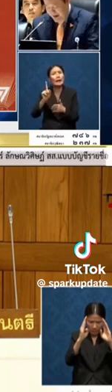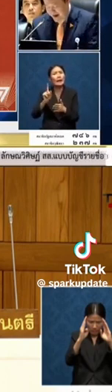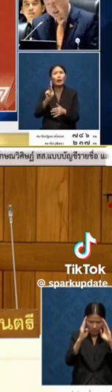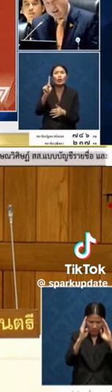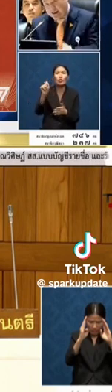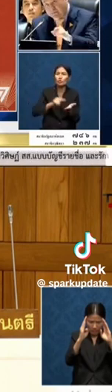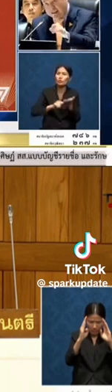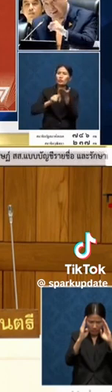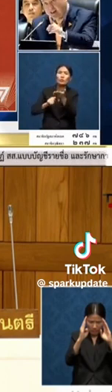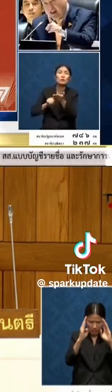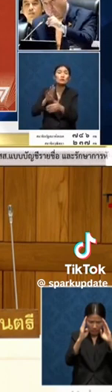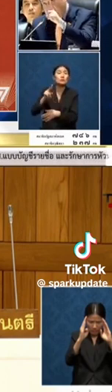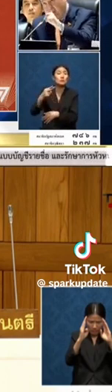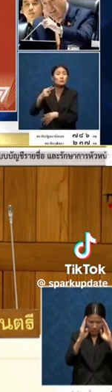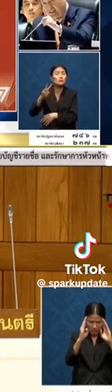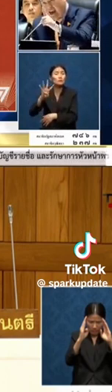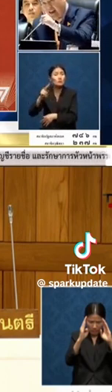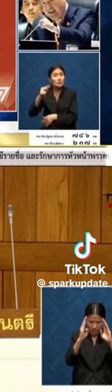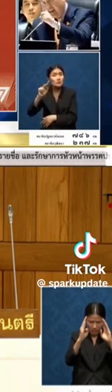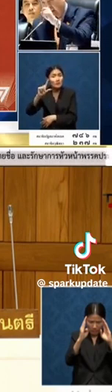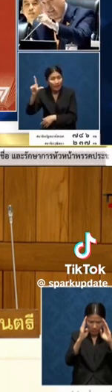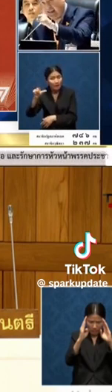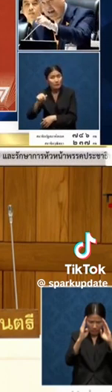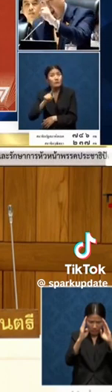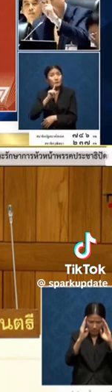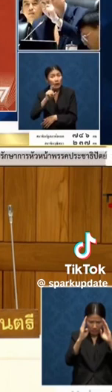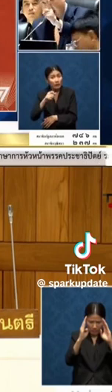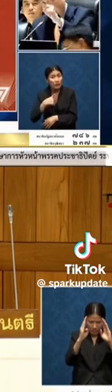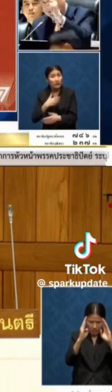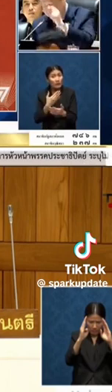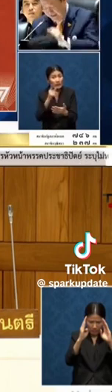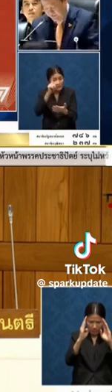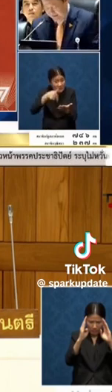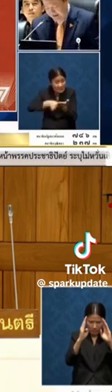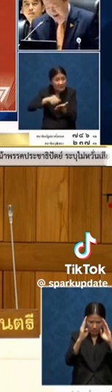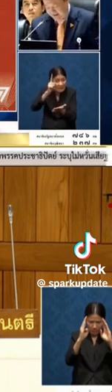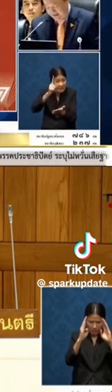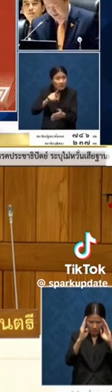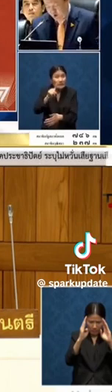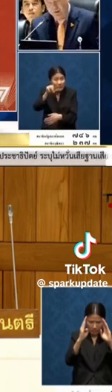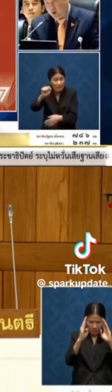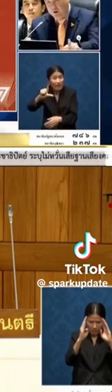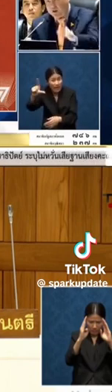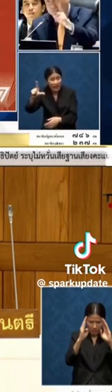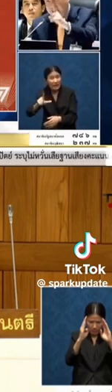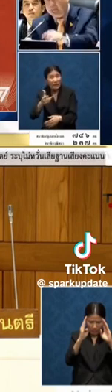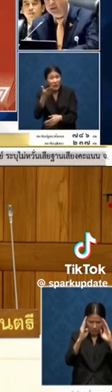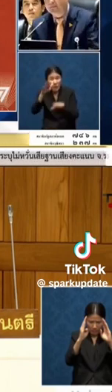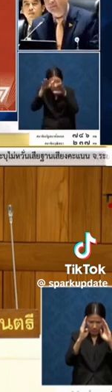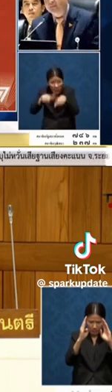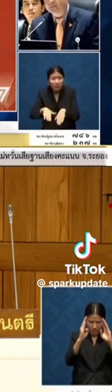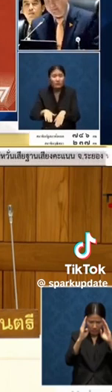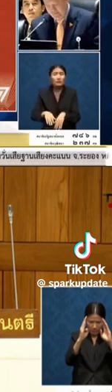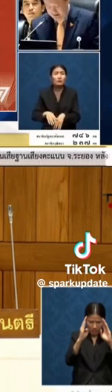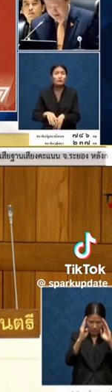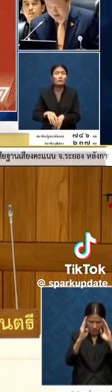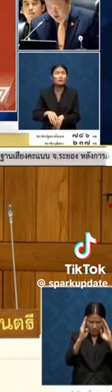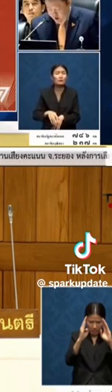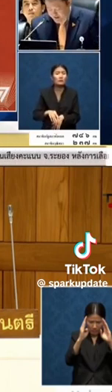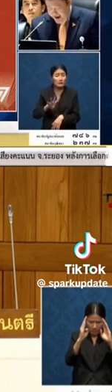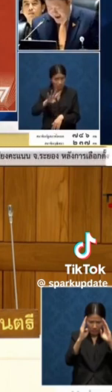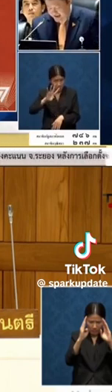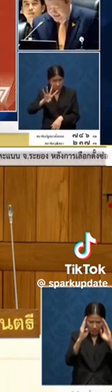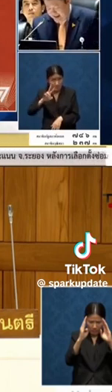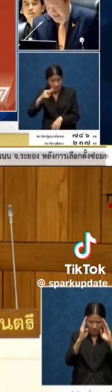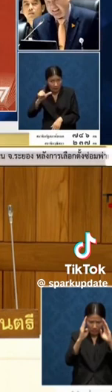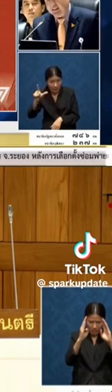ล้านบาทท่านมั่นใจแล้วนะว่าจะเจรจาหนี้ 100,000 ล้านให้เหลือ 40,000 ล้านโดยไม่ต้องเอาอะไรไปแลกเพิ่มข้อ